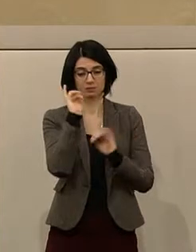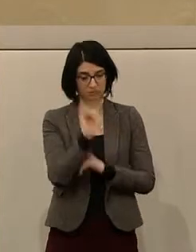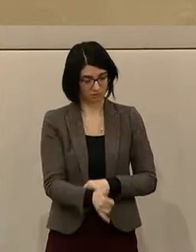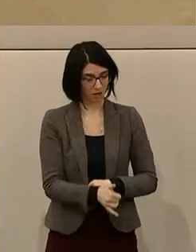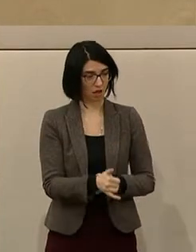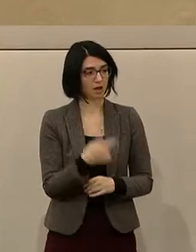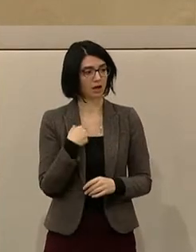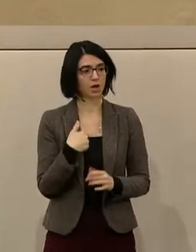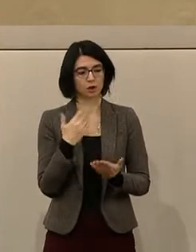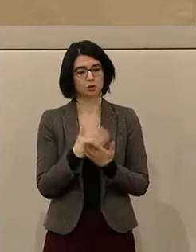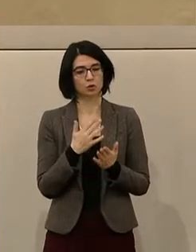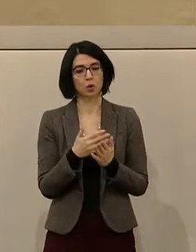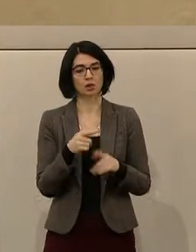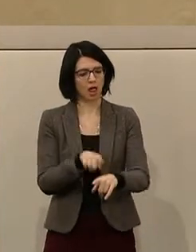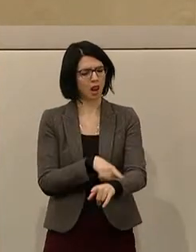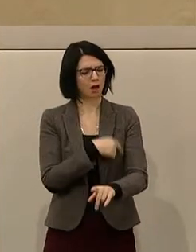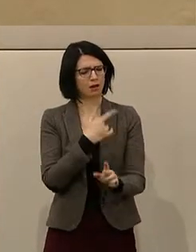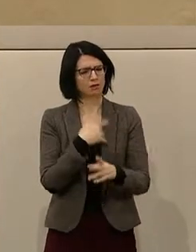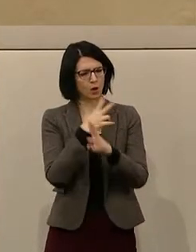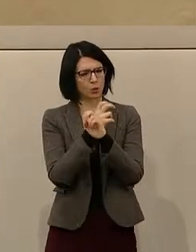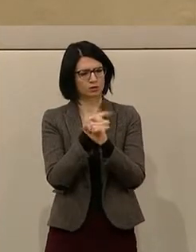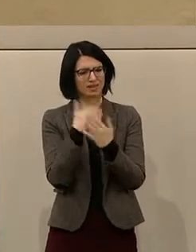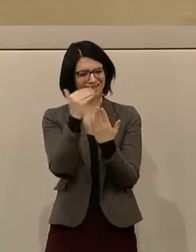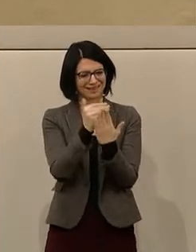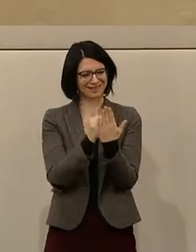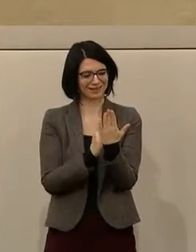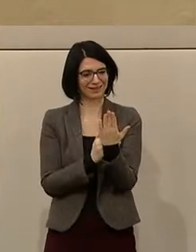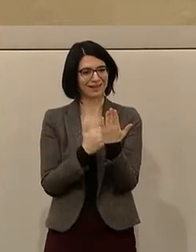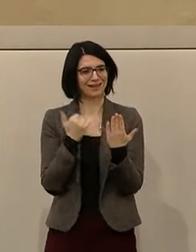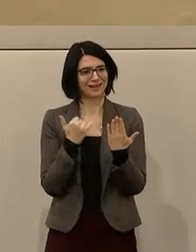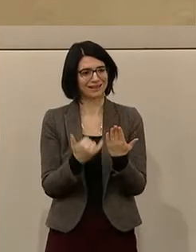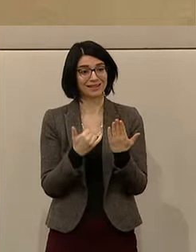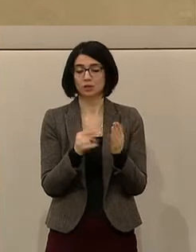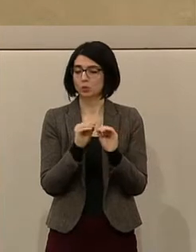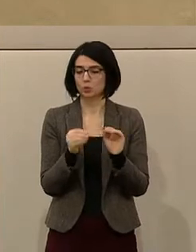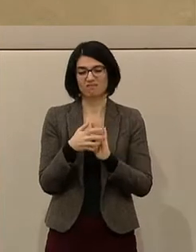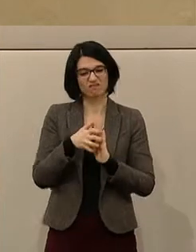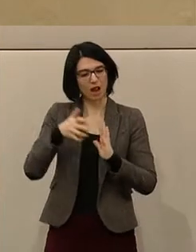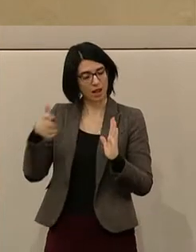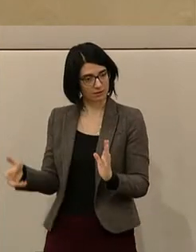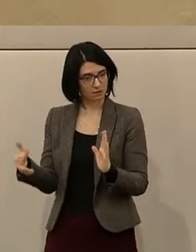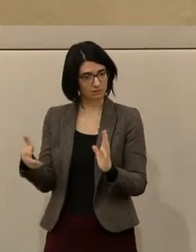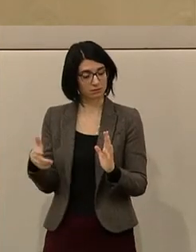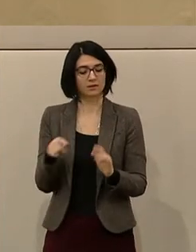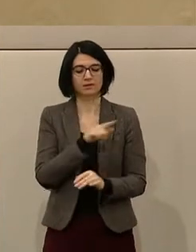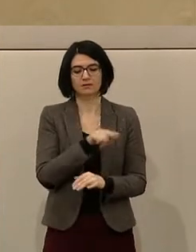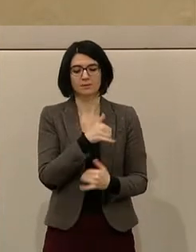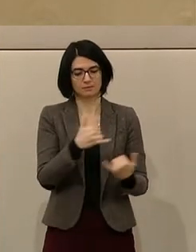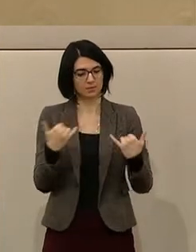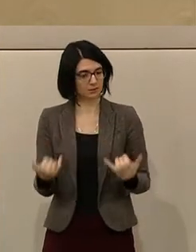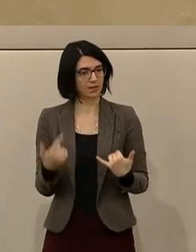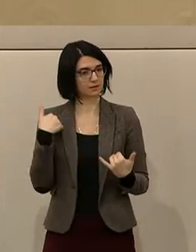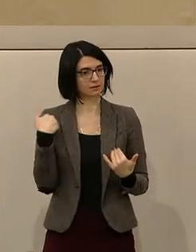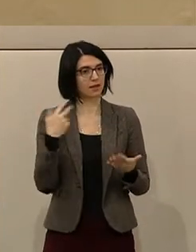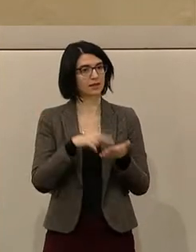sehr lange eine Regelung in Österreich, die wir jetzt so verlängern, wie sie bis jetzt auch